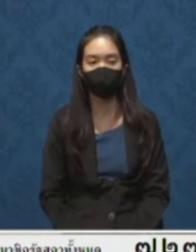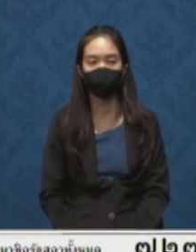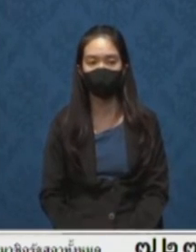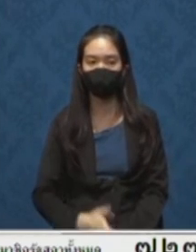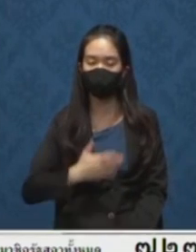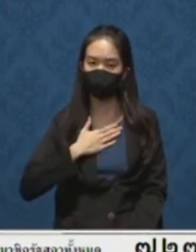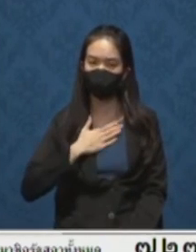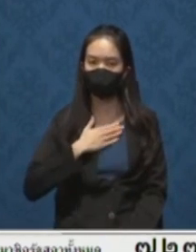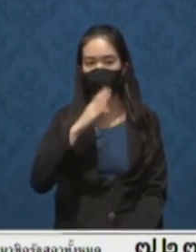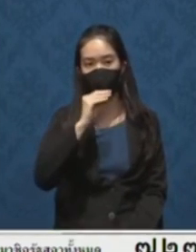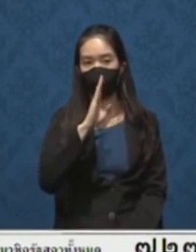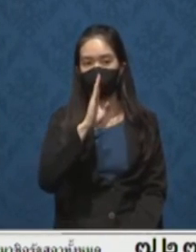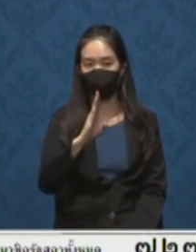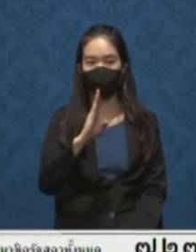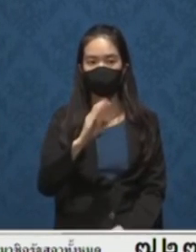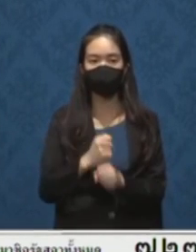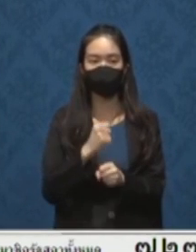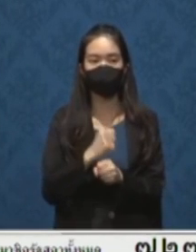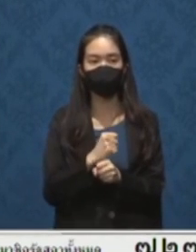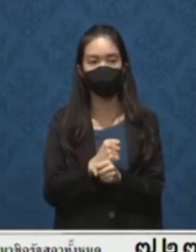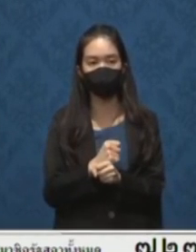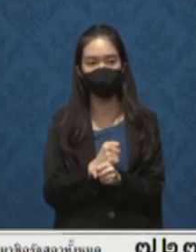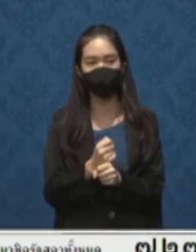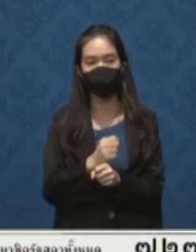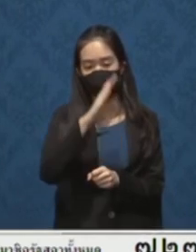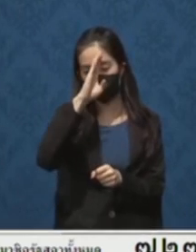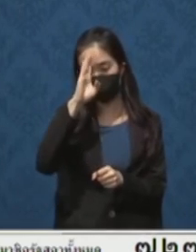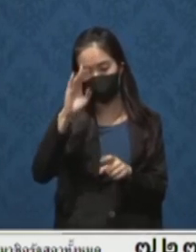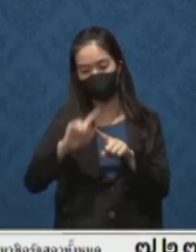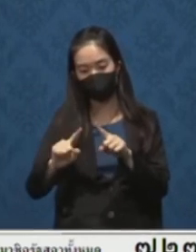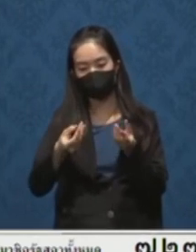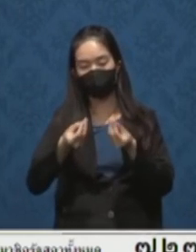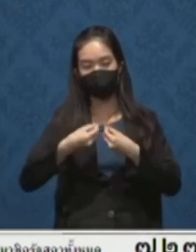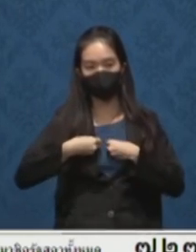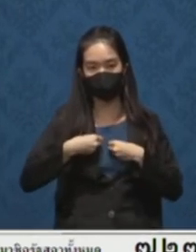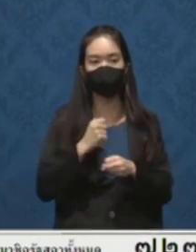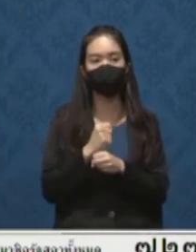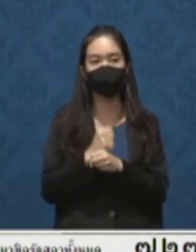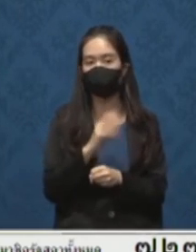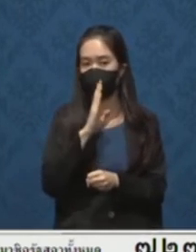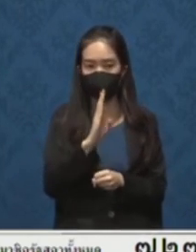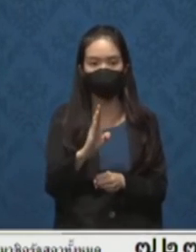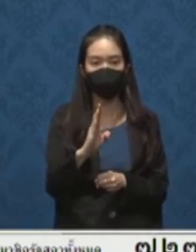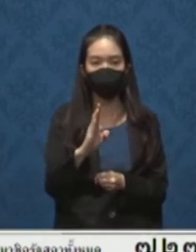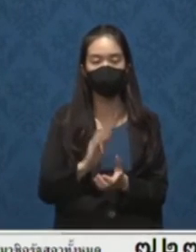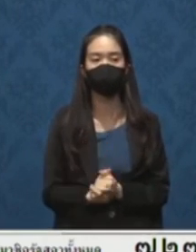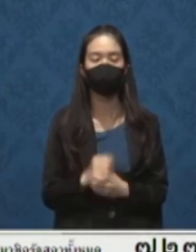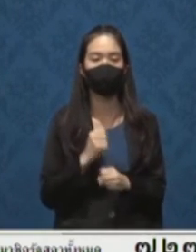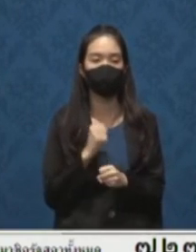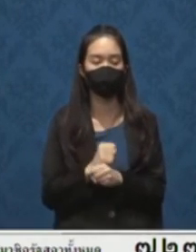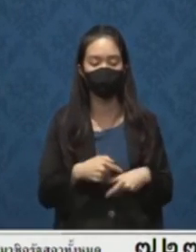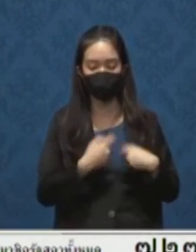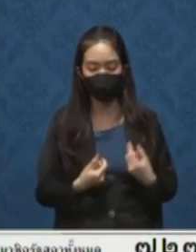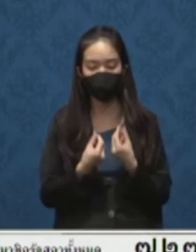ผมก็สื่อสัตภาร motivated toสμαชิกษทธสภาสื่อสัตภาร 150 นี้พยายามทำงานอย่างเต็มที่